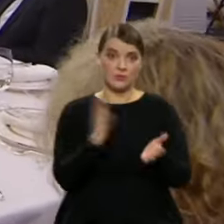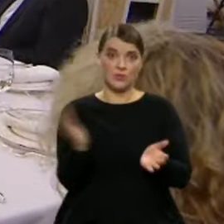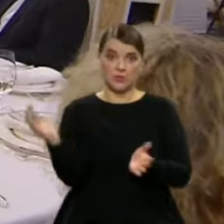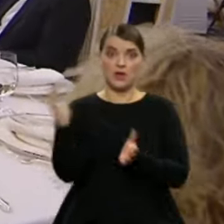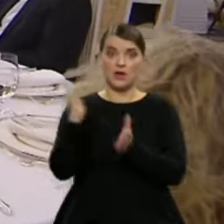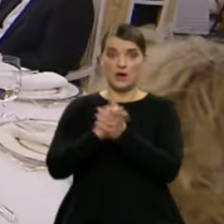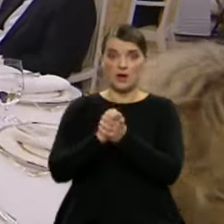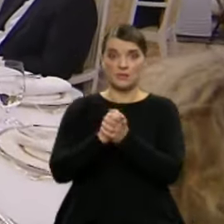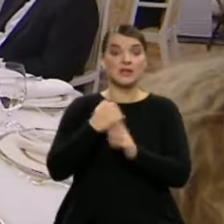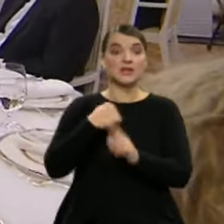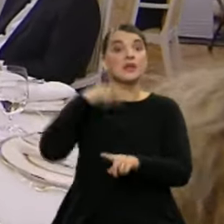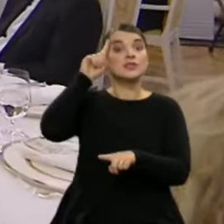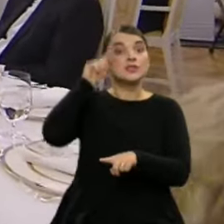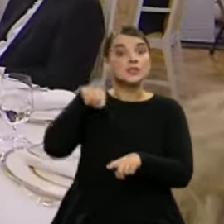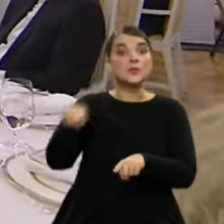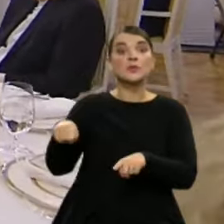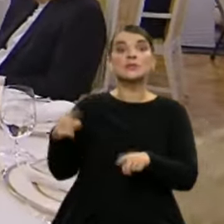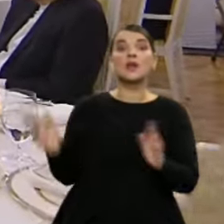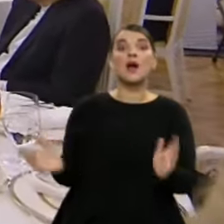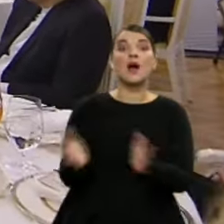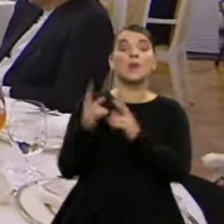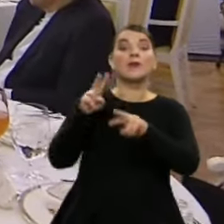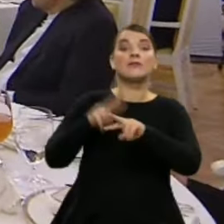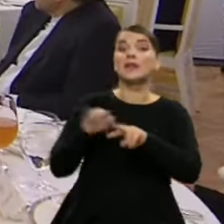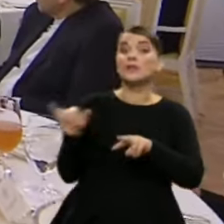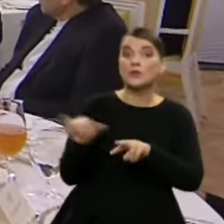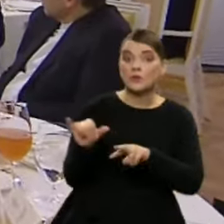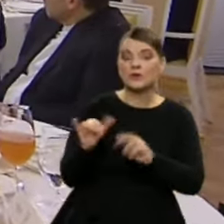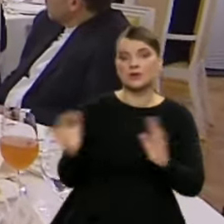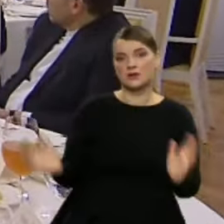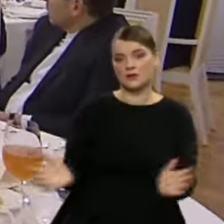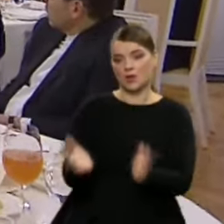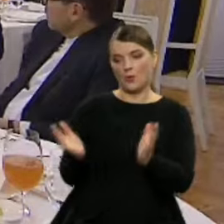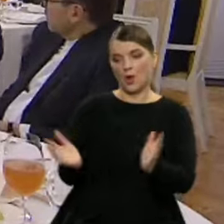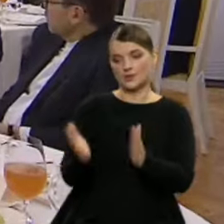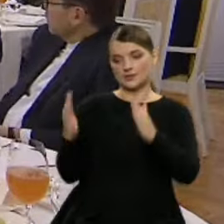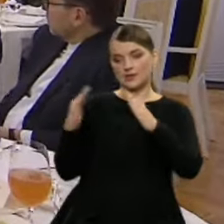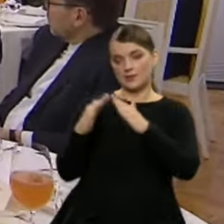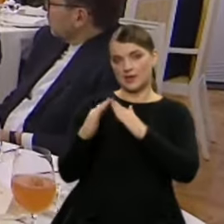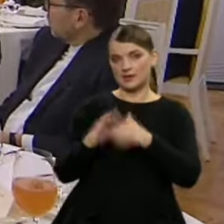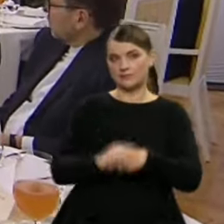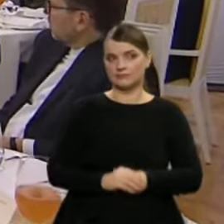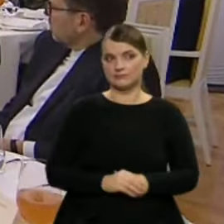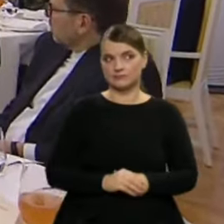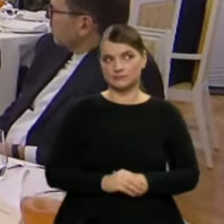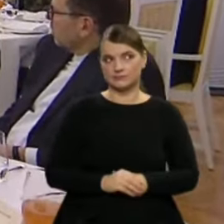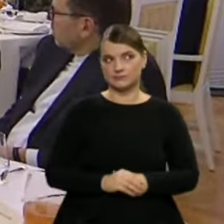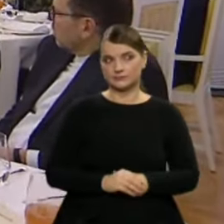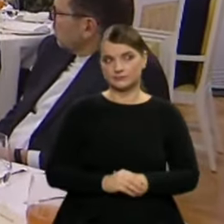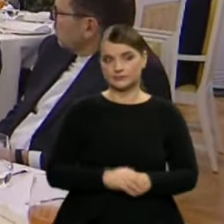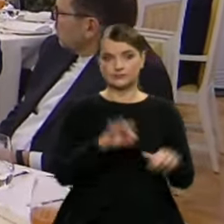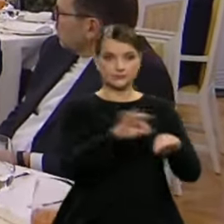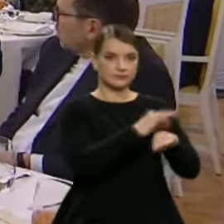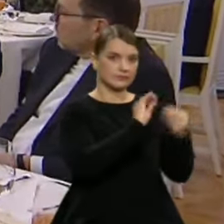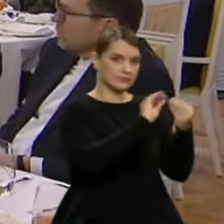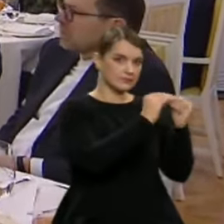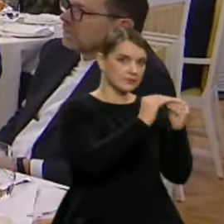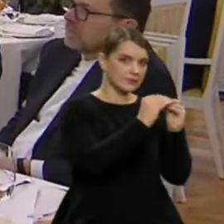ir sužinojau, kad jis globos namuose auga. Ir tada mes pradėjom galvoti apie įvaikinimą su vyru.